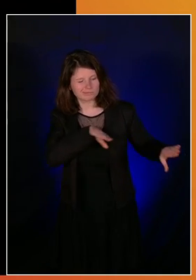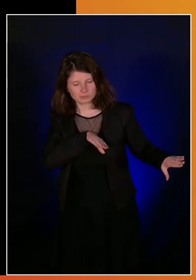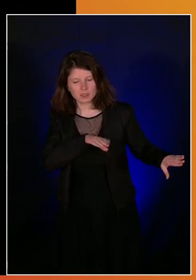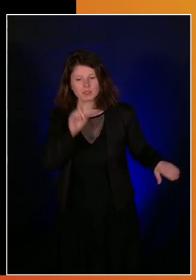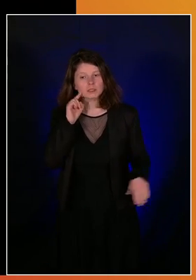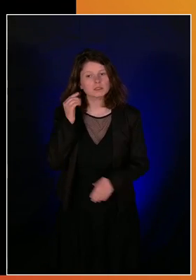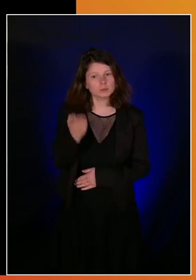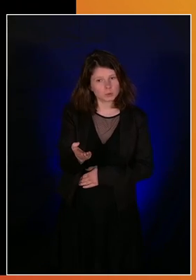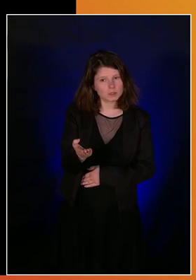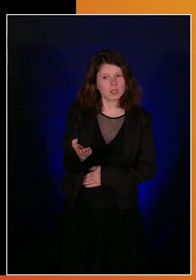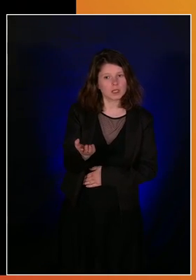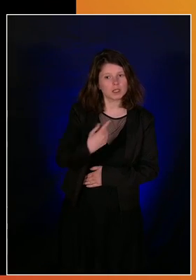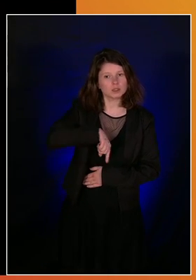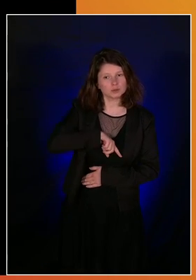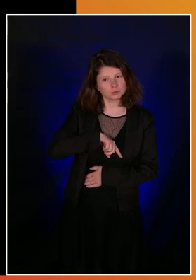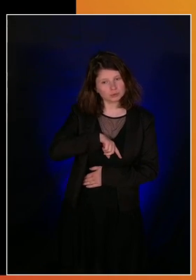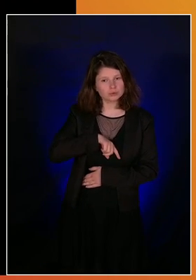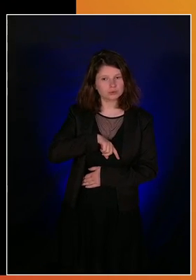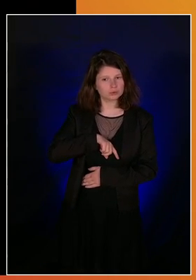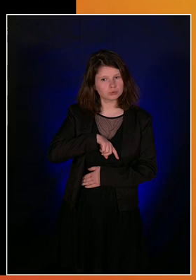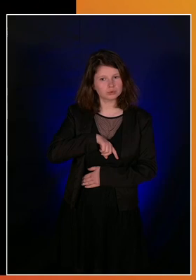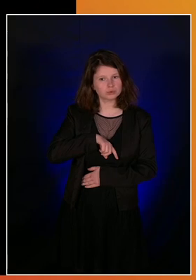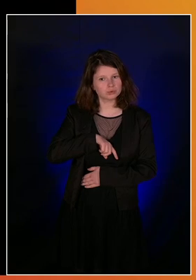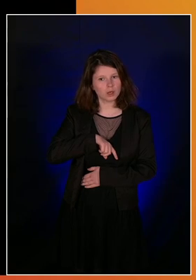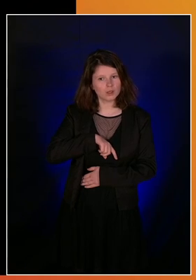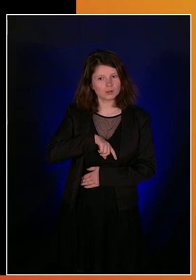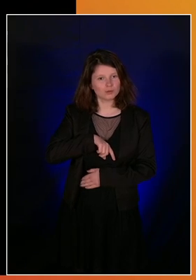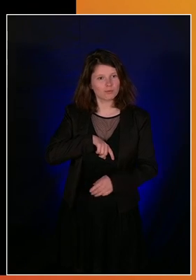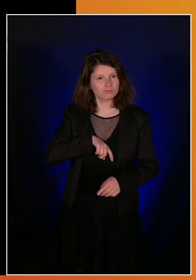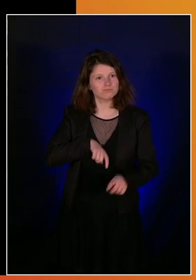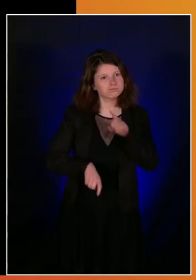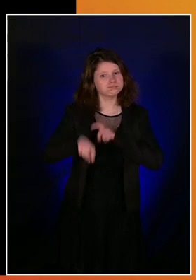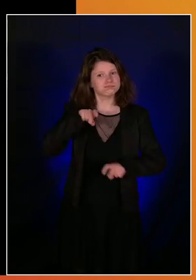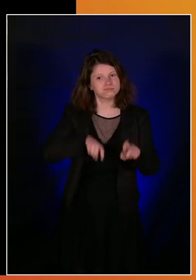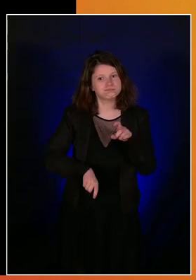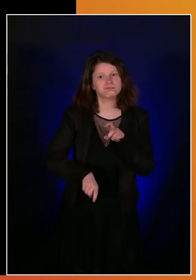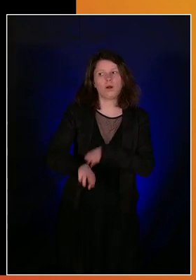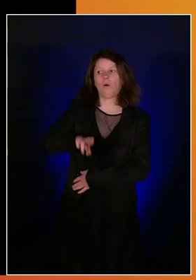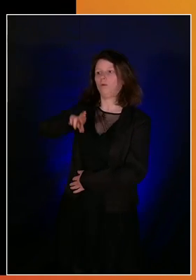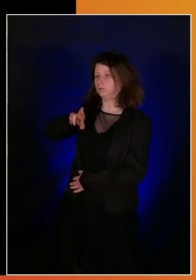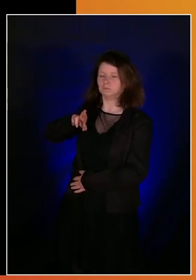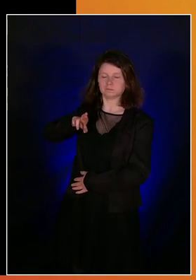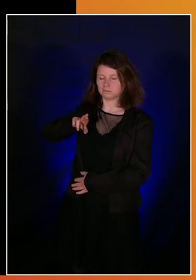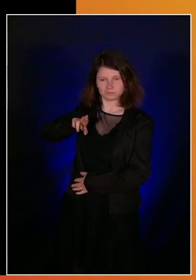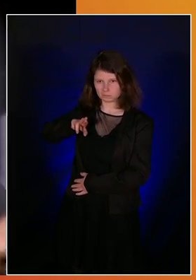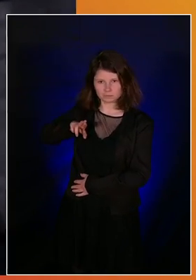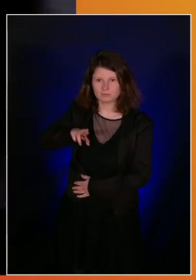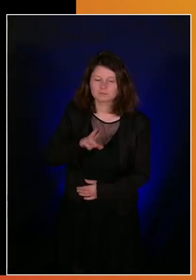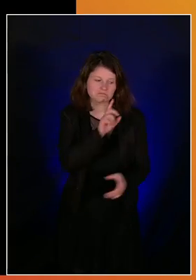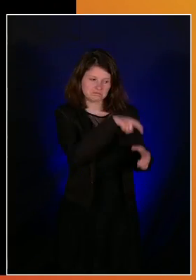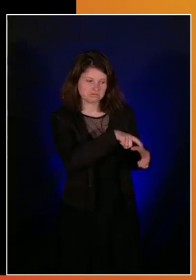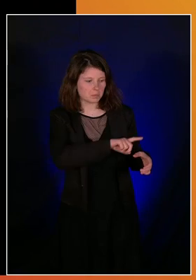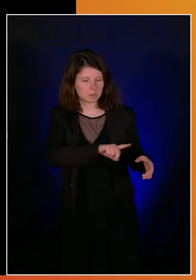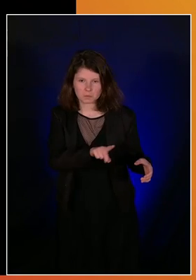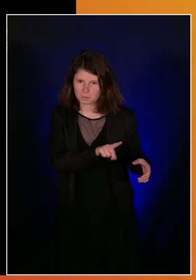laquelle voilà on souhaite pas faire un grand retour en arrière par une adhésion ou un rapprochement ou des contacts avec la ifsm ce qui